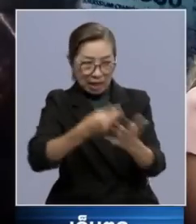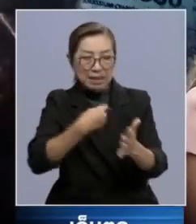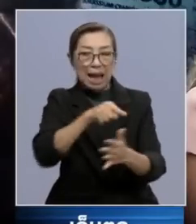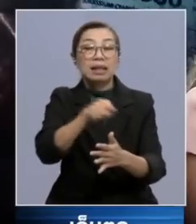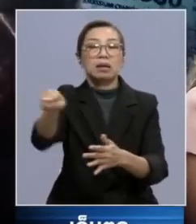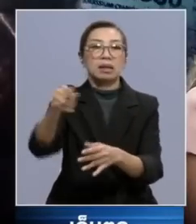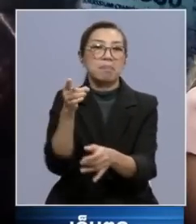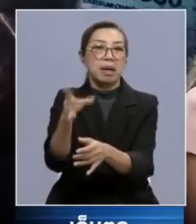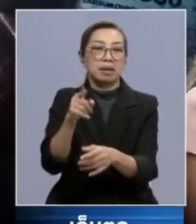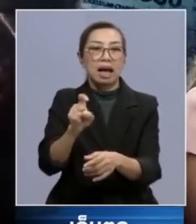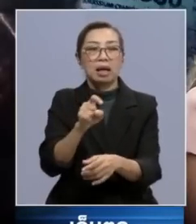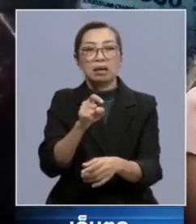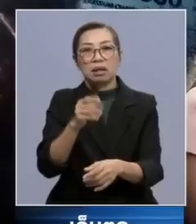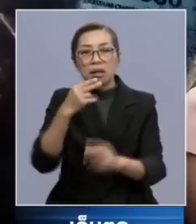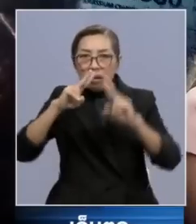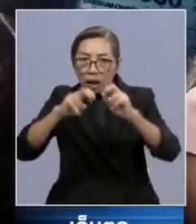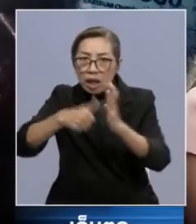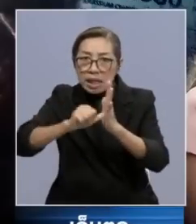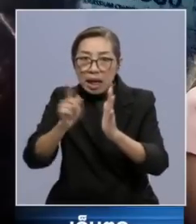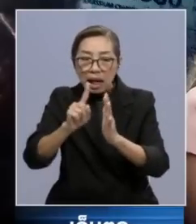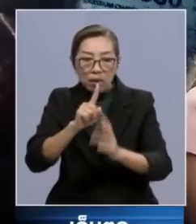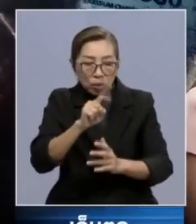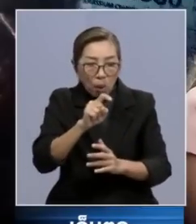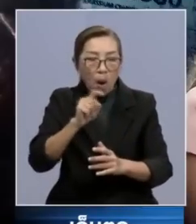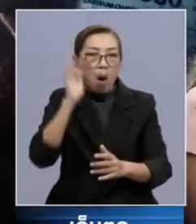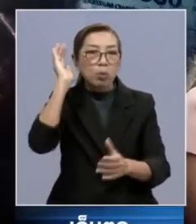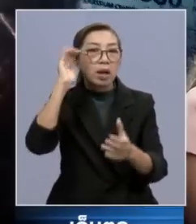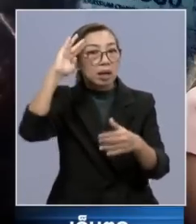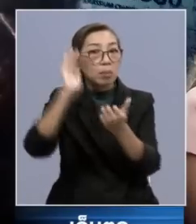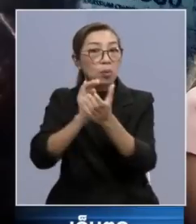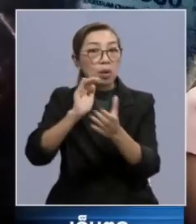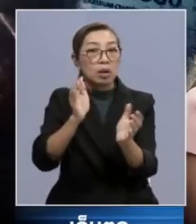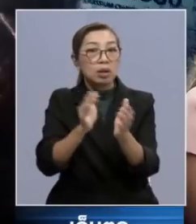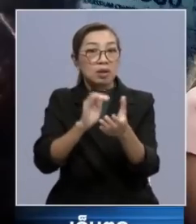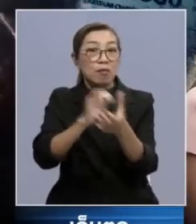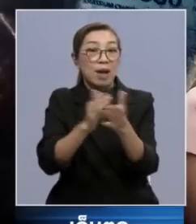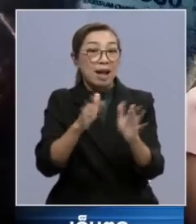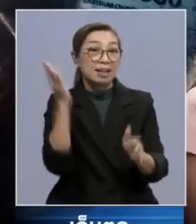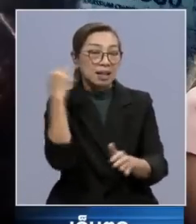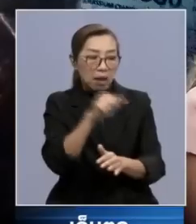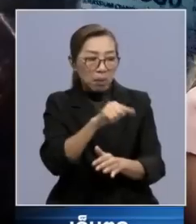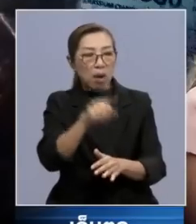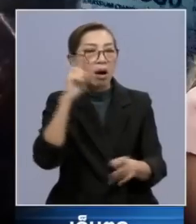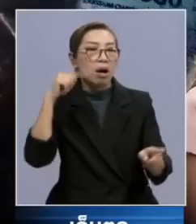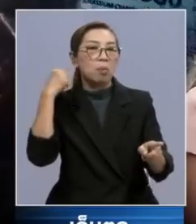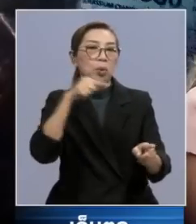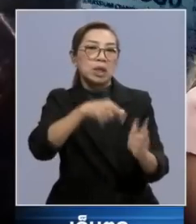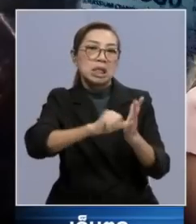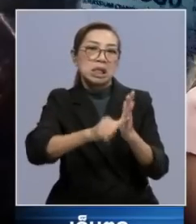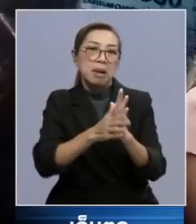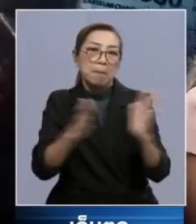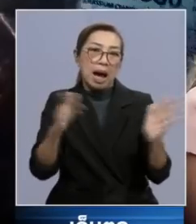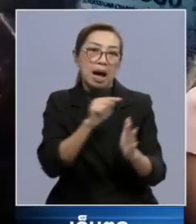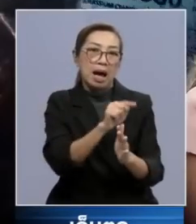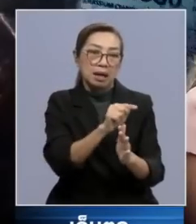องอ๊อฟอดีตสามีให้ปากคำกับกองปราบปรามไว้นะคะว่าหนี้สินเยอะจึงเป็นเหตุที่จะต้องทำให้ต้องมีการหย่าร้างกันเพื่อที่จะป้องกันการ